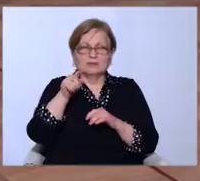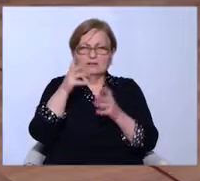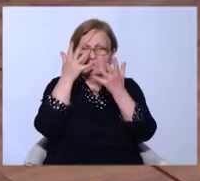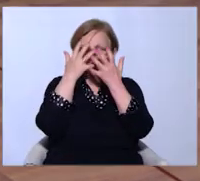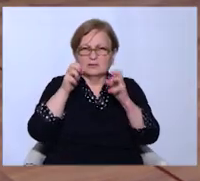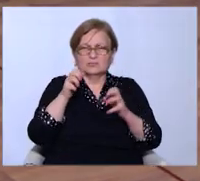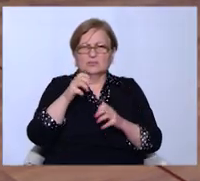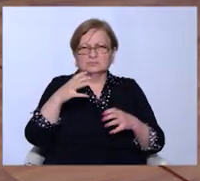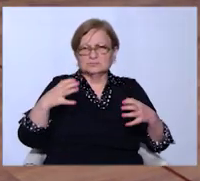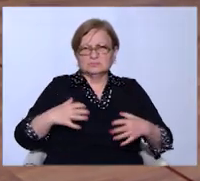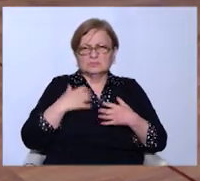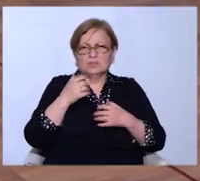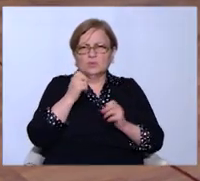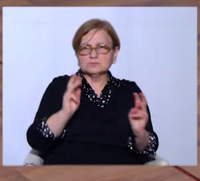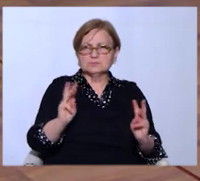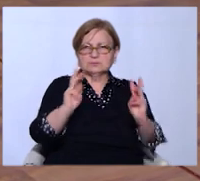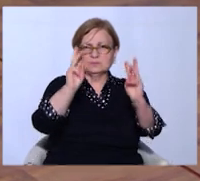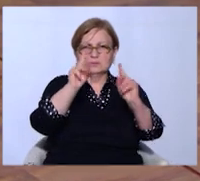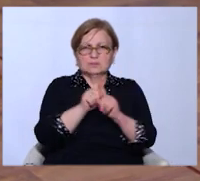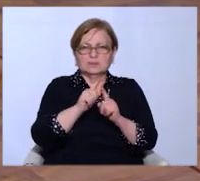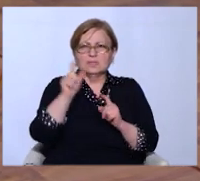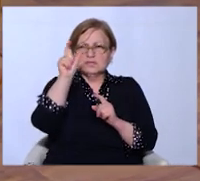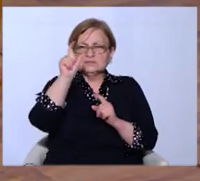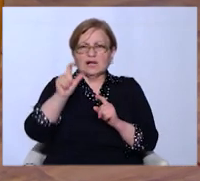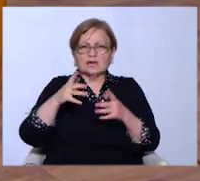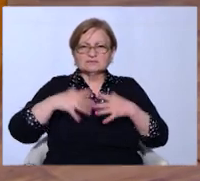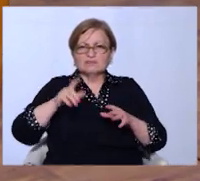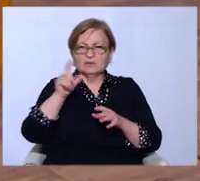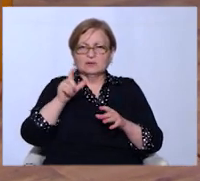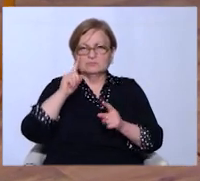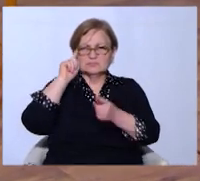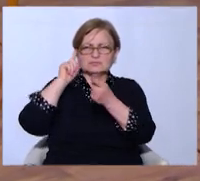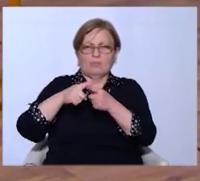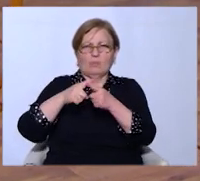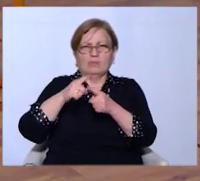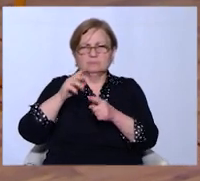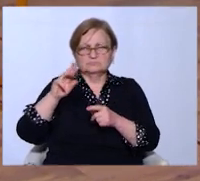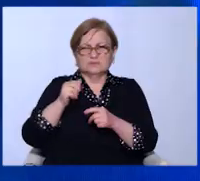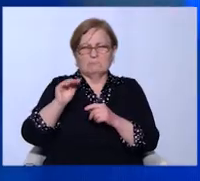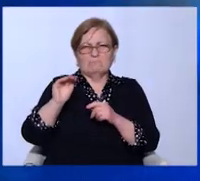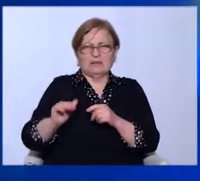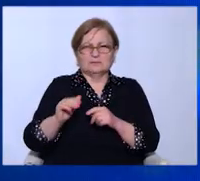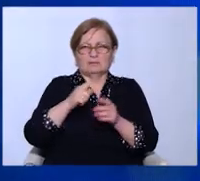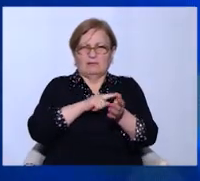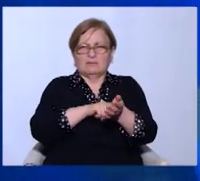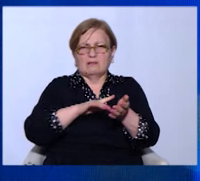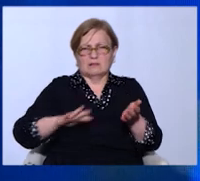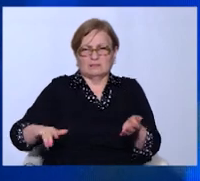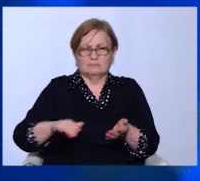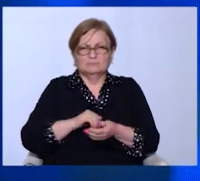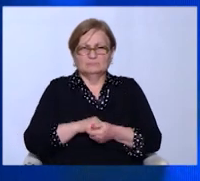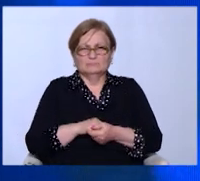ღამეს როგორ აგვაბრიალა, საქართველოს ლექსის მეხანძარენი, ძმობამ, ცრემლმა იმ პატარა იარა.